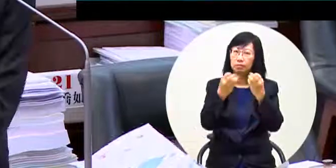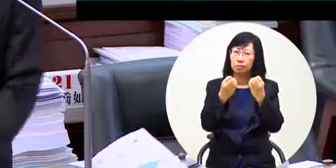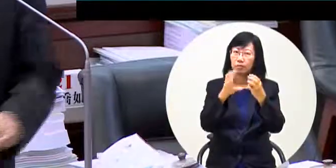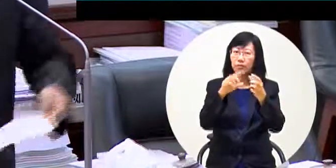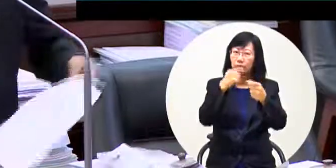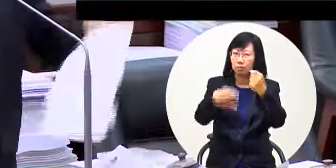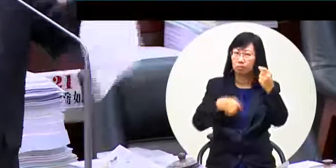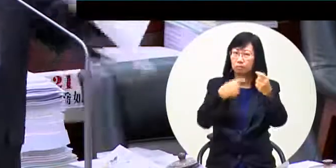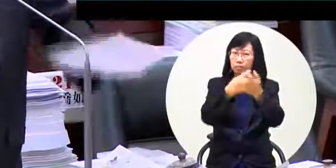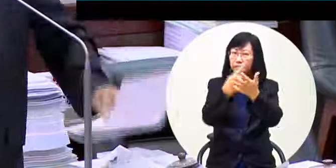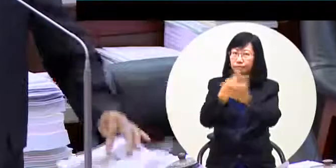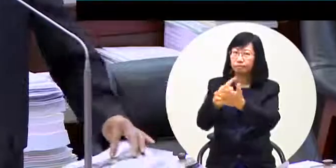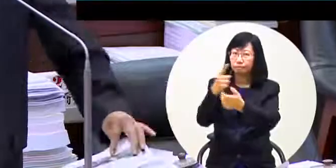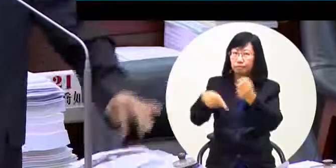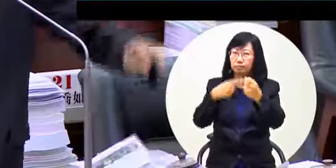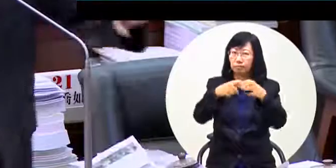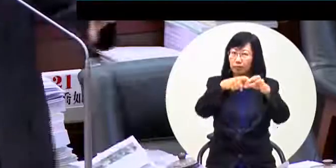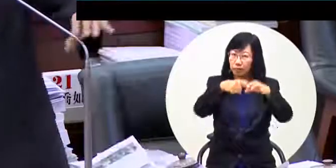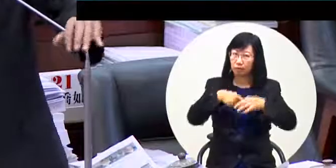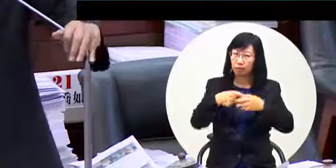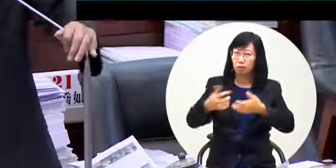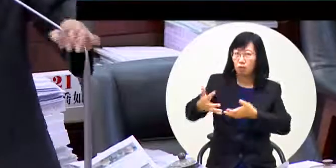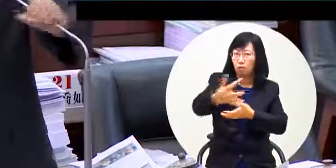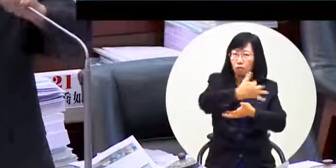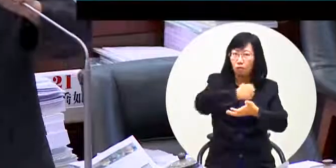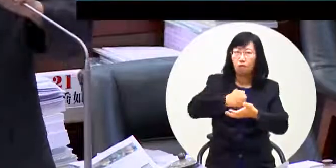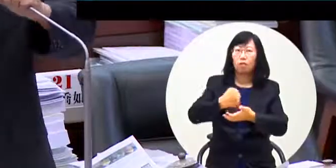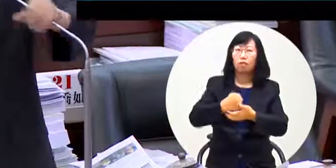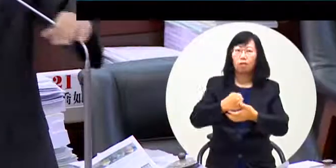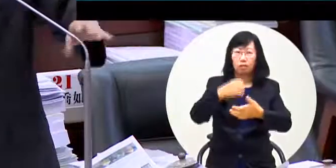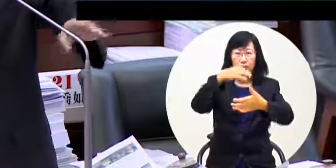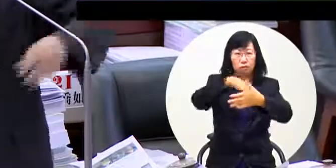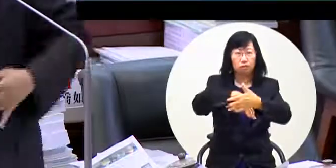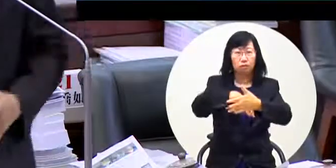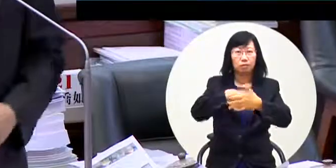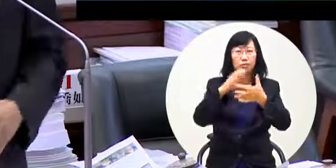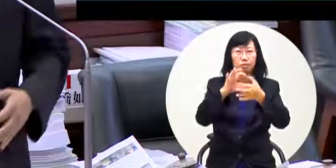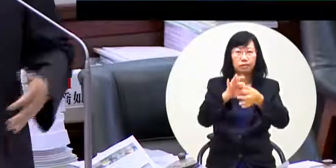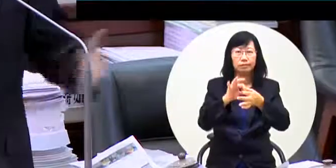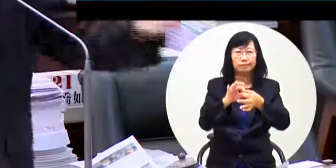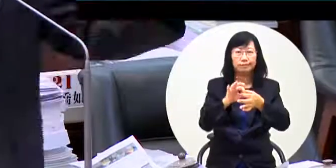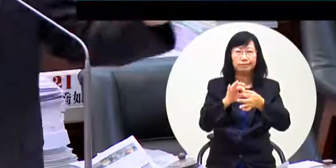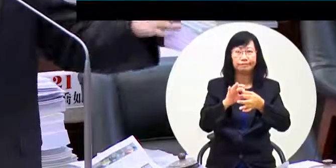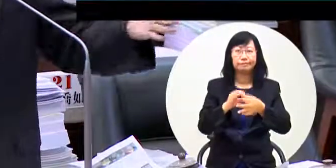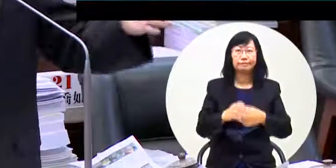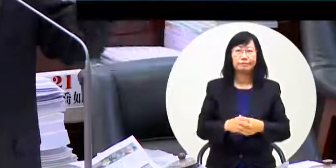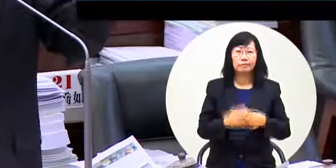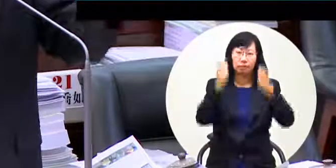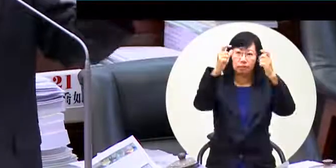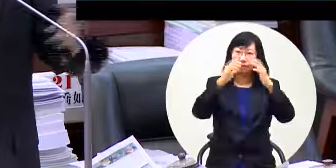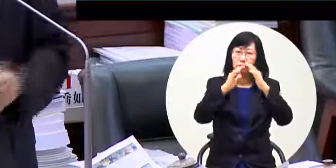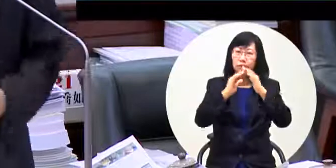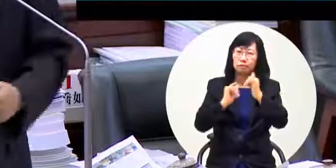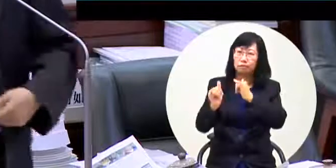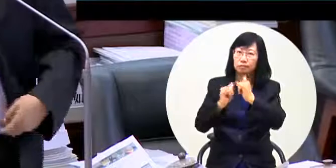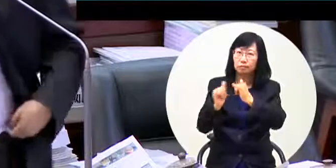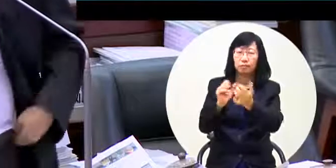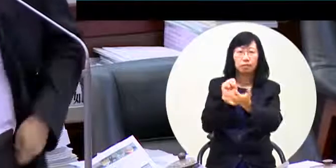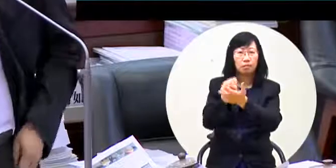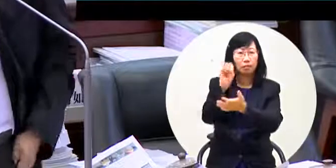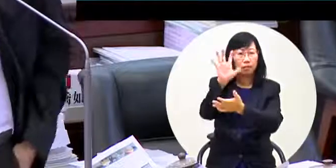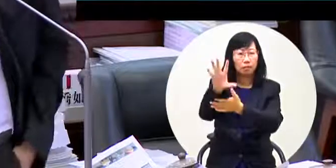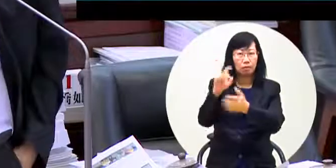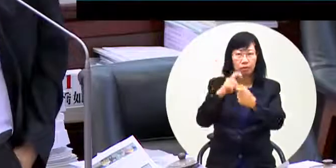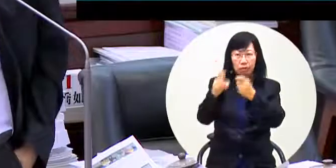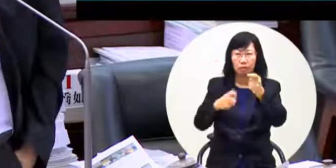税入里面，跟所有的我们所有高雄市民这报告，十年来，单单十年，从